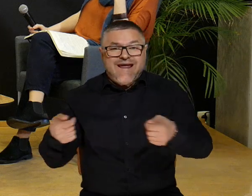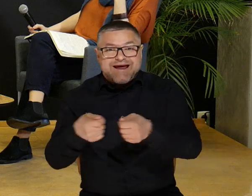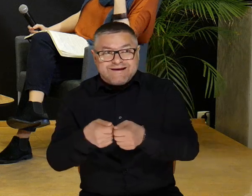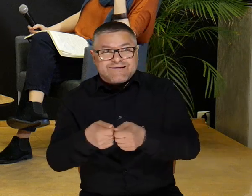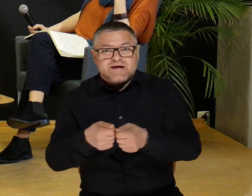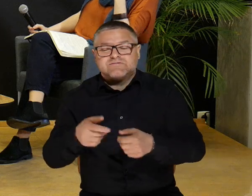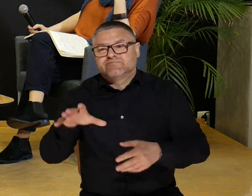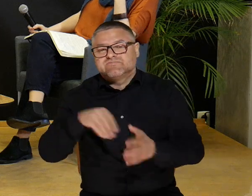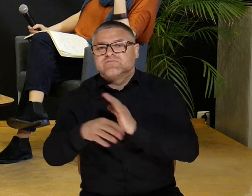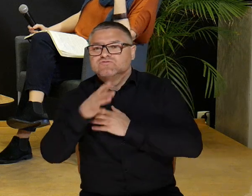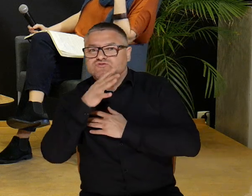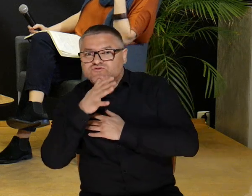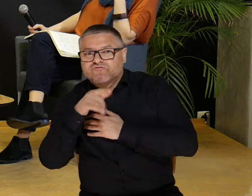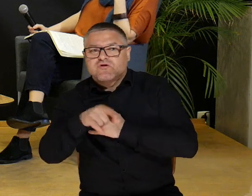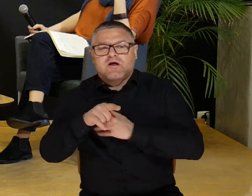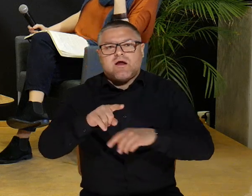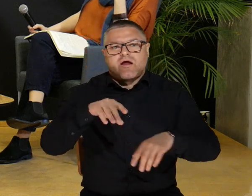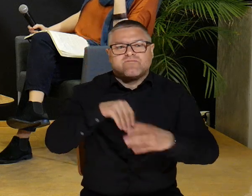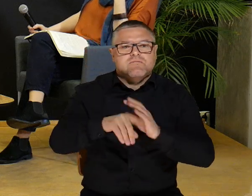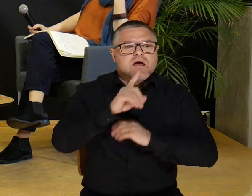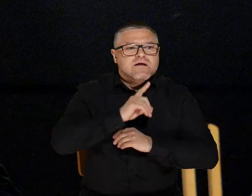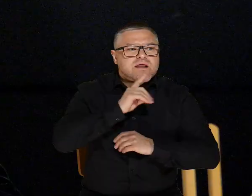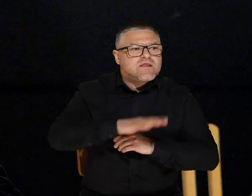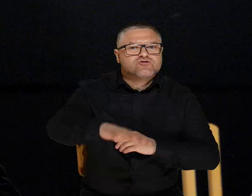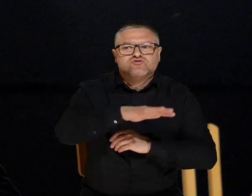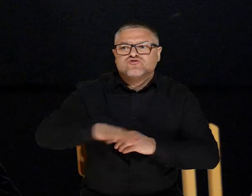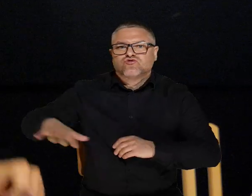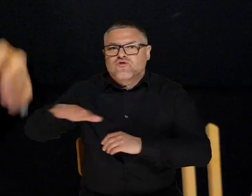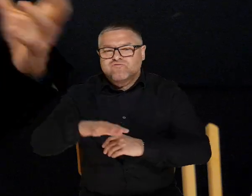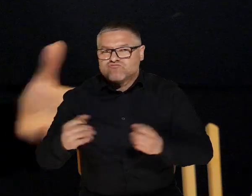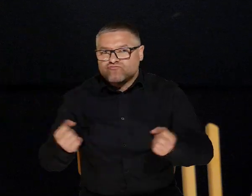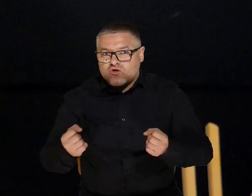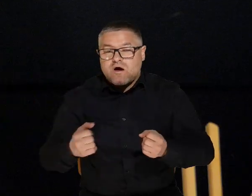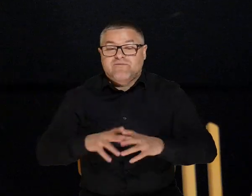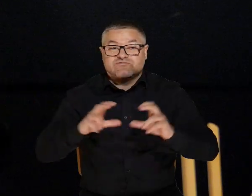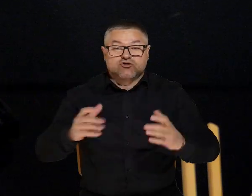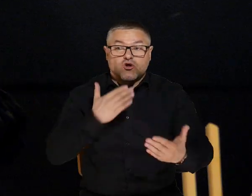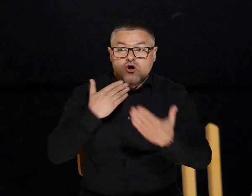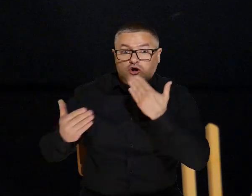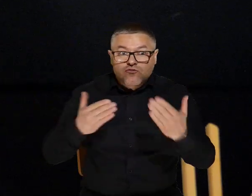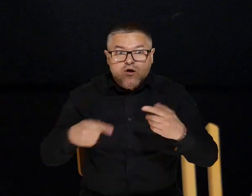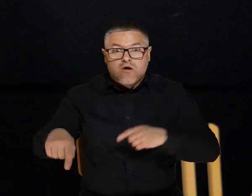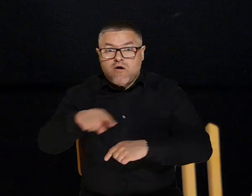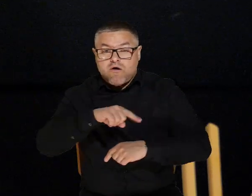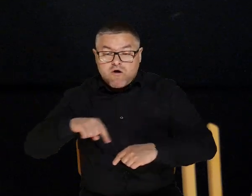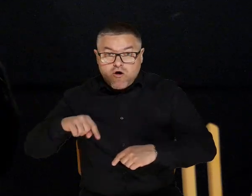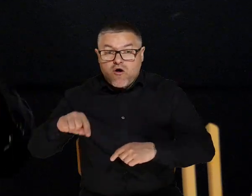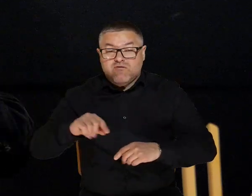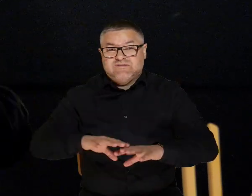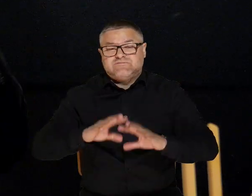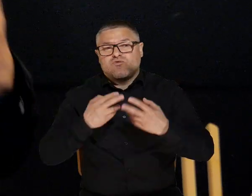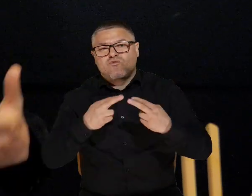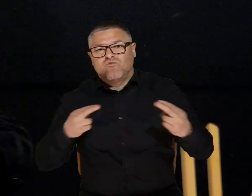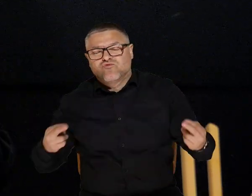inteligentami żydowskimi, ale też z takich bardzo właśnie religijnych środowisk. I w czasie tych rozmów oni doszli do wniosku, że w gruncie rzeczy różne